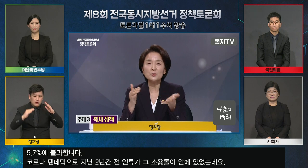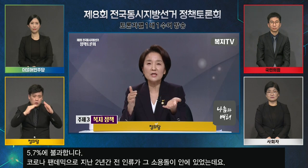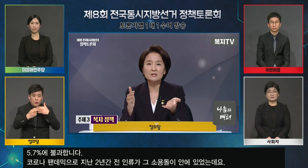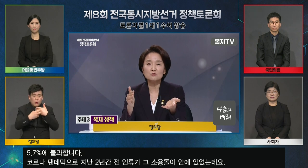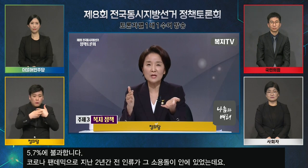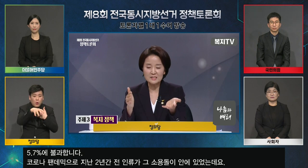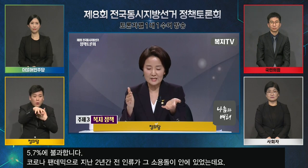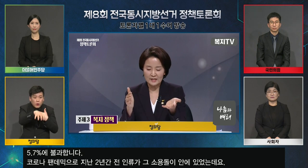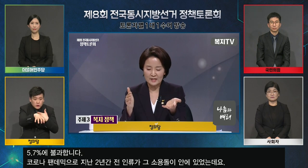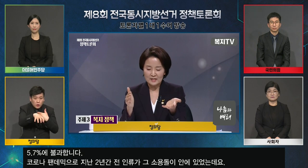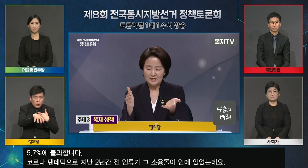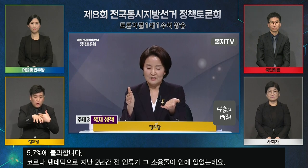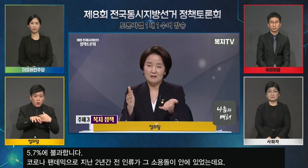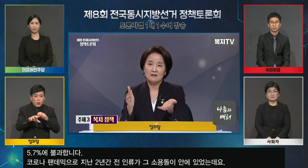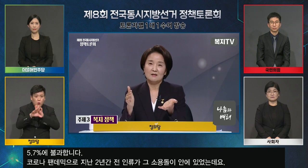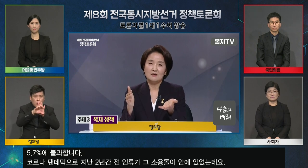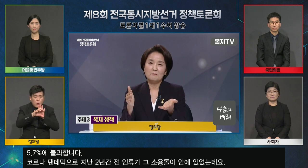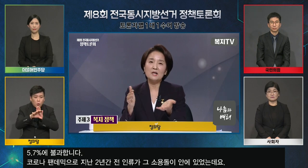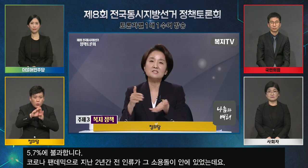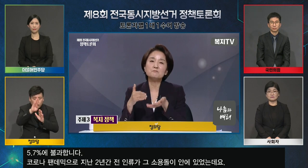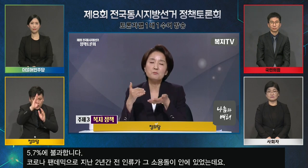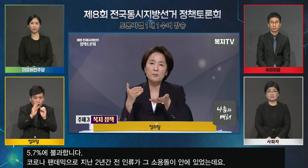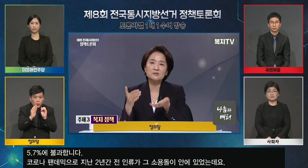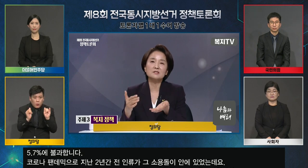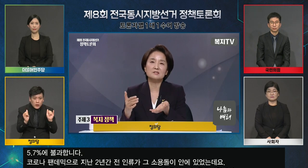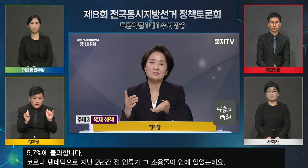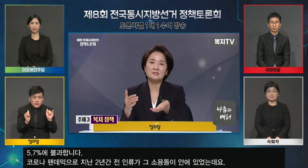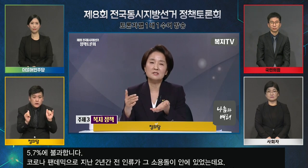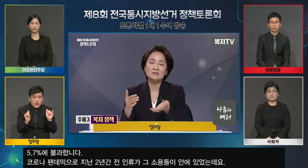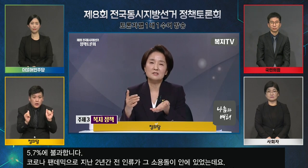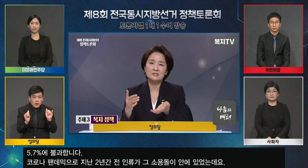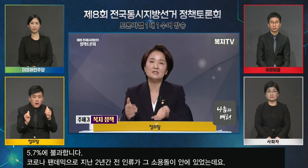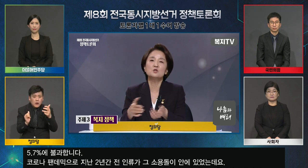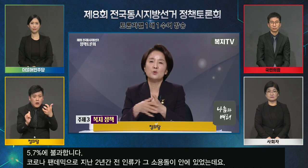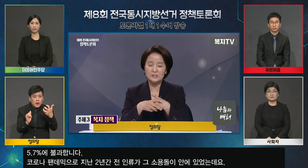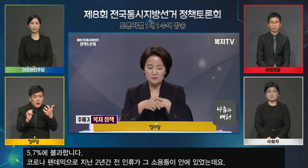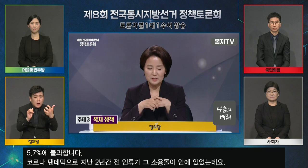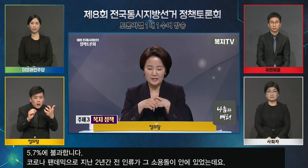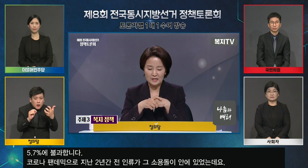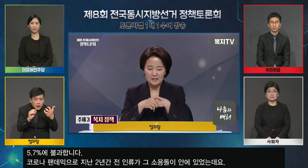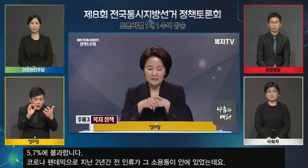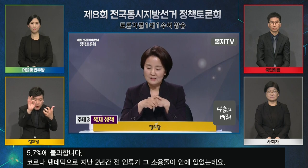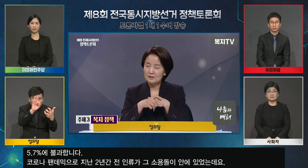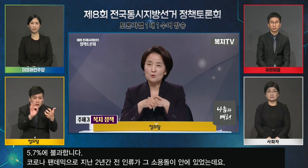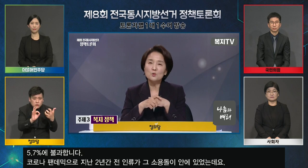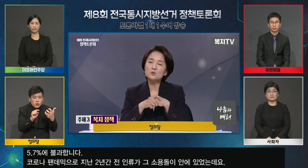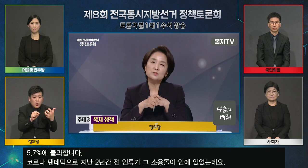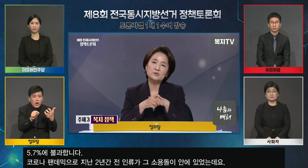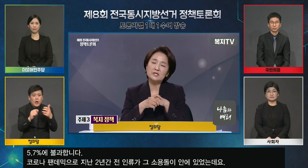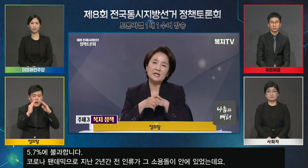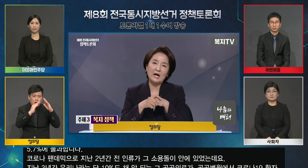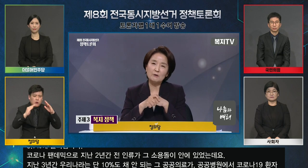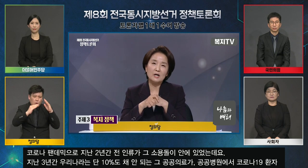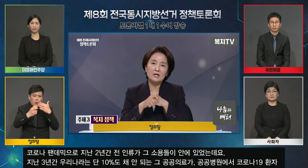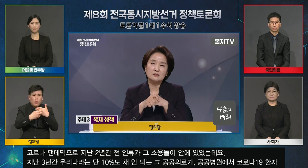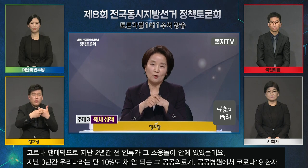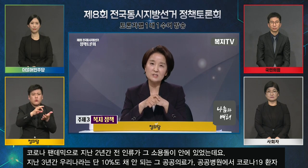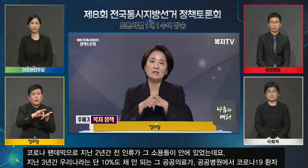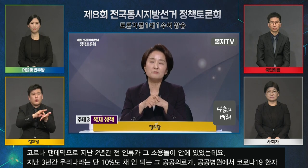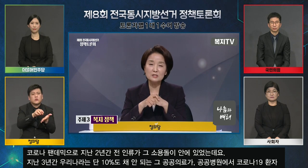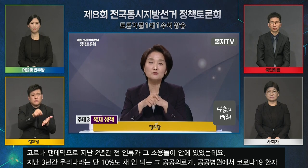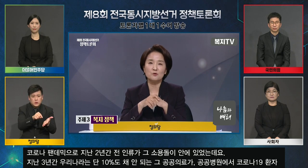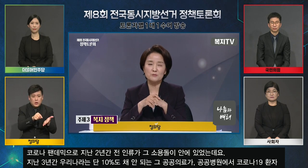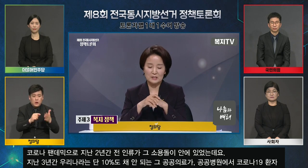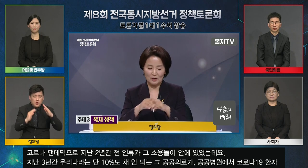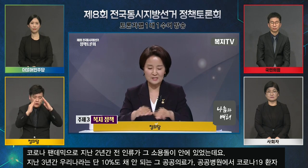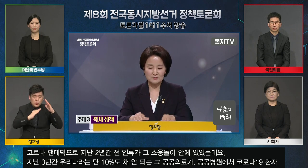코로나19 환자의 80%를 진료했습니다. 공공의료 체계 강화 더